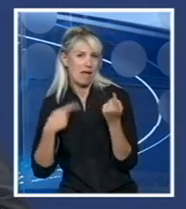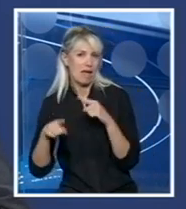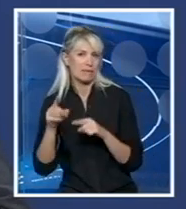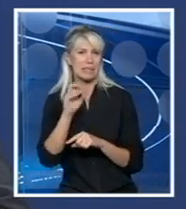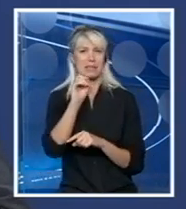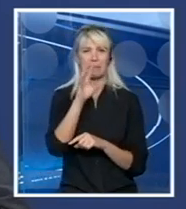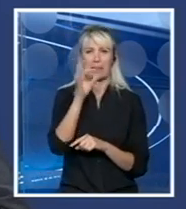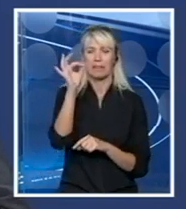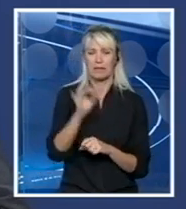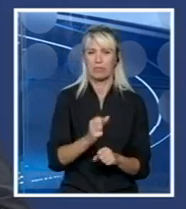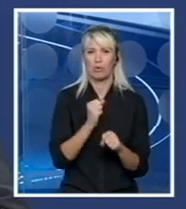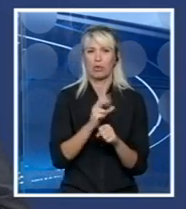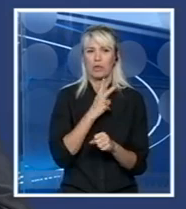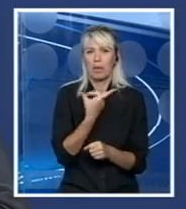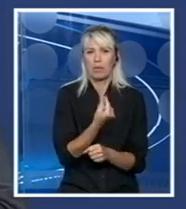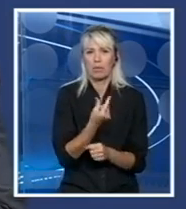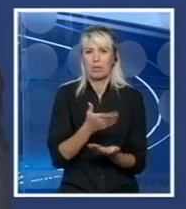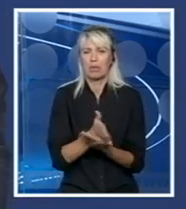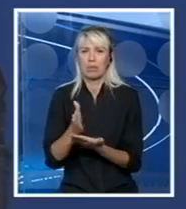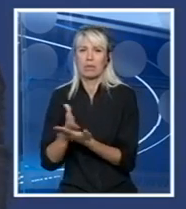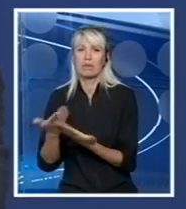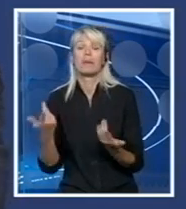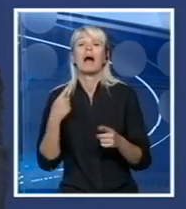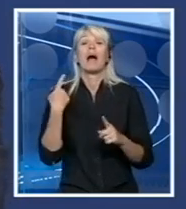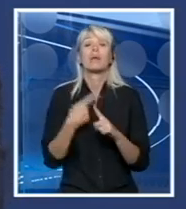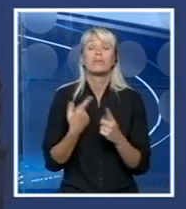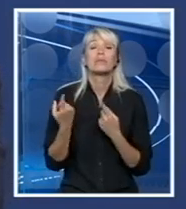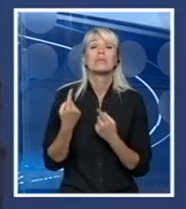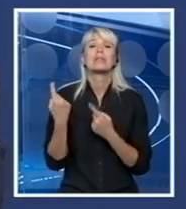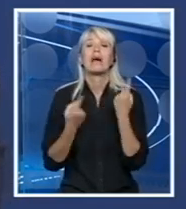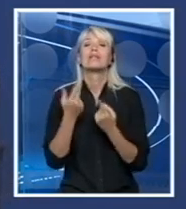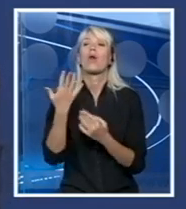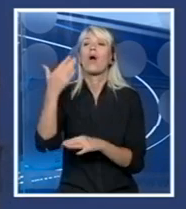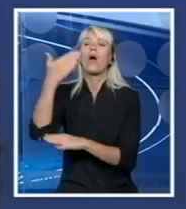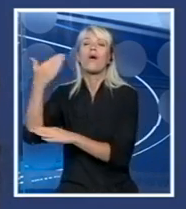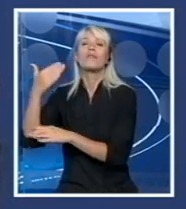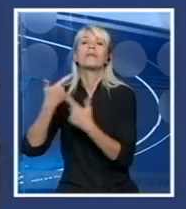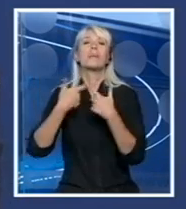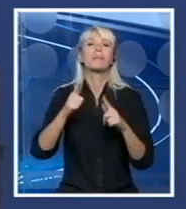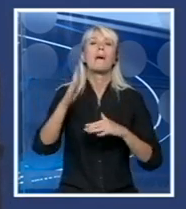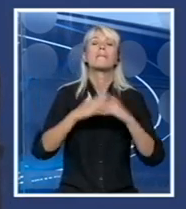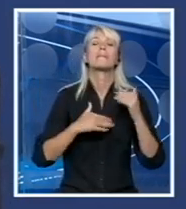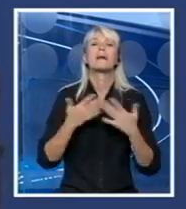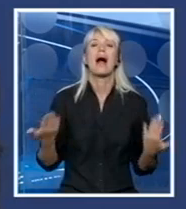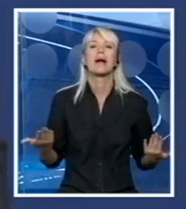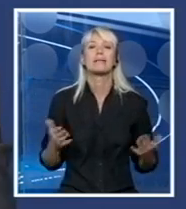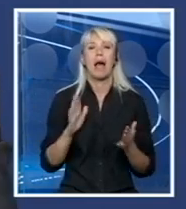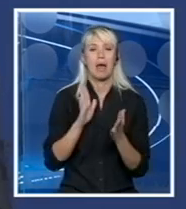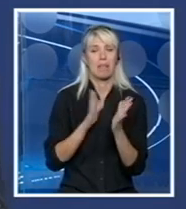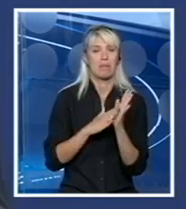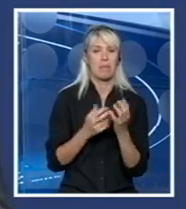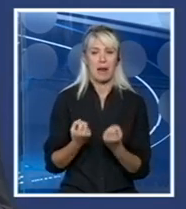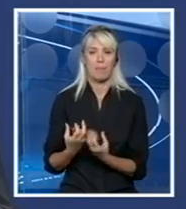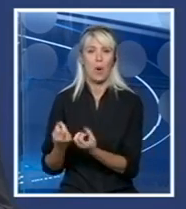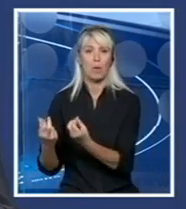i tu sada ide jedan složeniji proces koliko poslodavac može da omogući prakse. Koliko je poljoprivredne školi radeći napolju praksu omogućeno